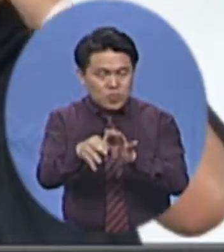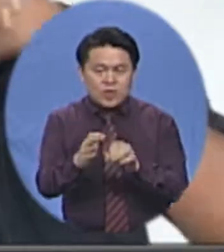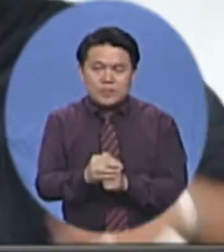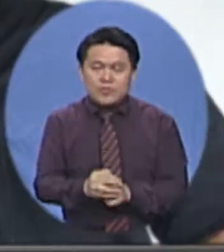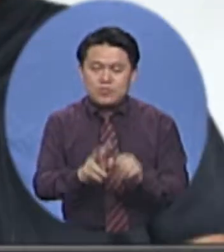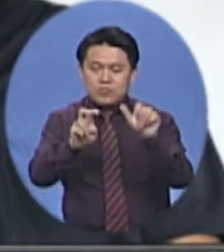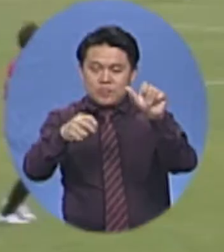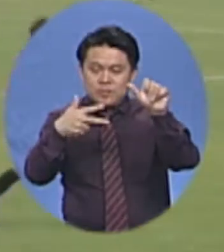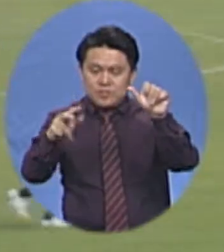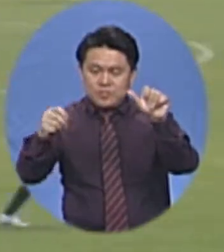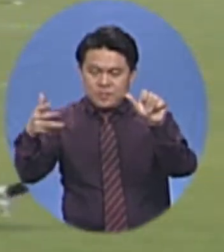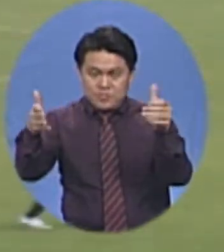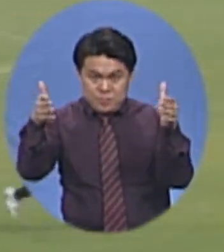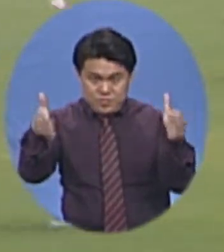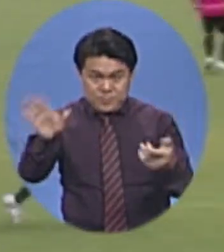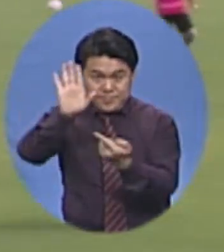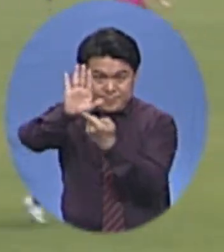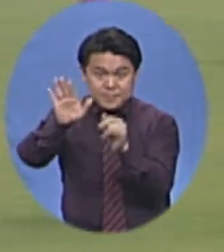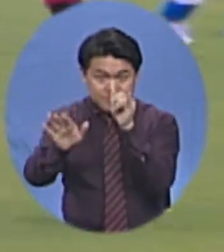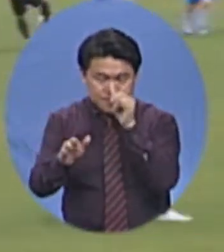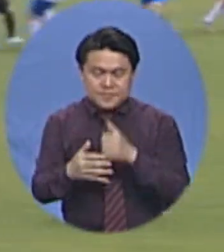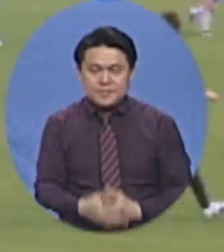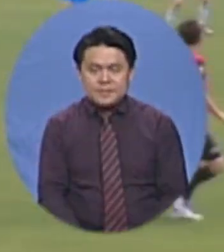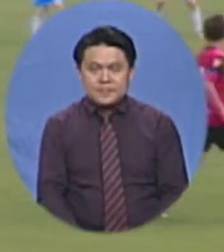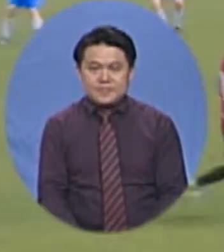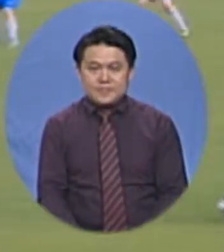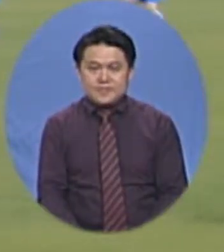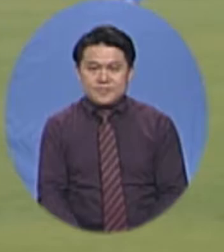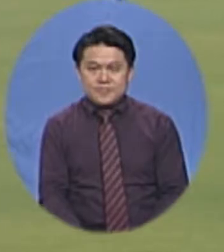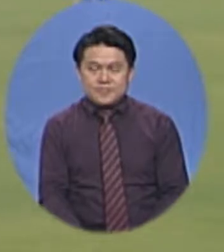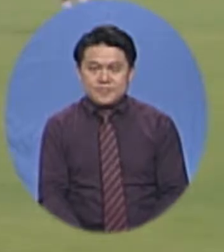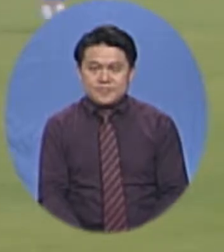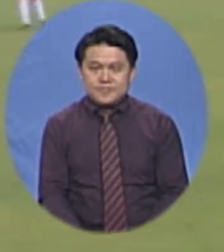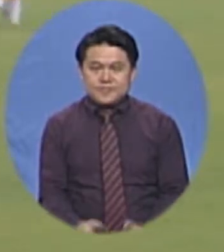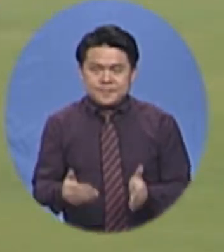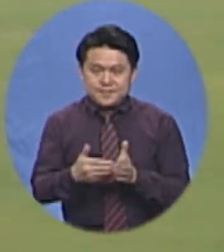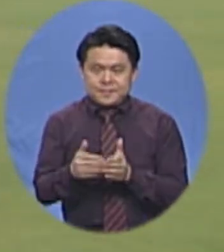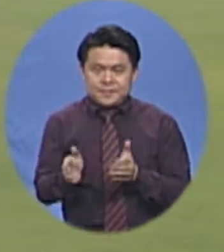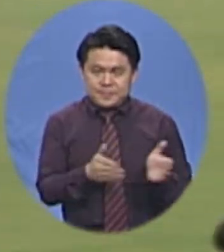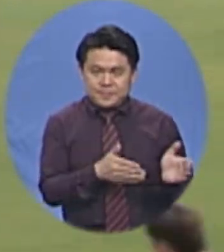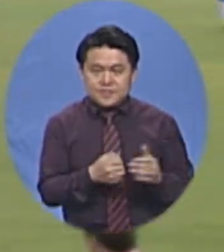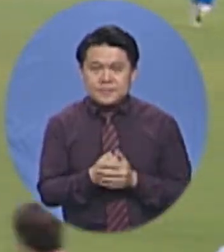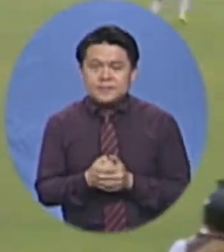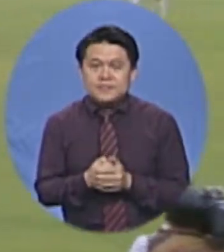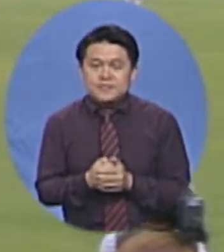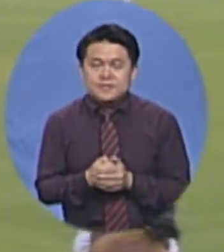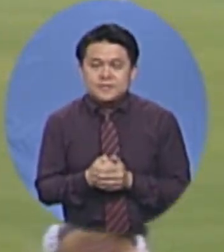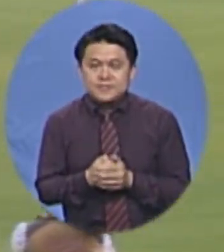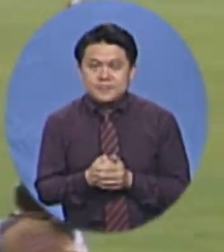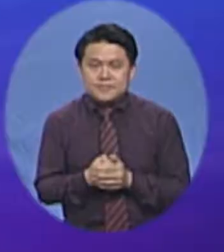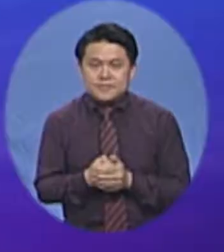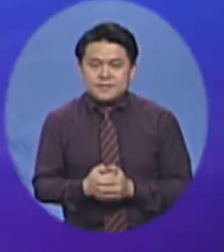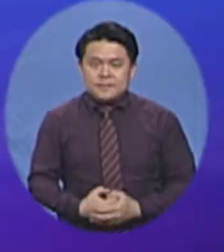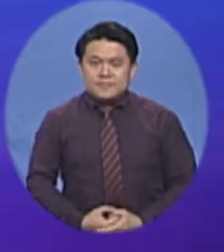오는 27일과 28일 방송될 예정입니다. 복지TV 뉴스 정돌입니다.